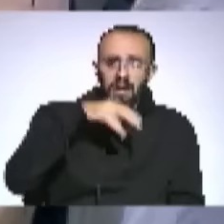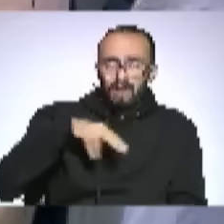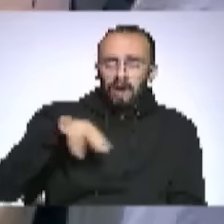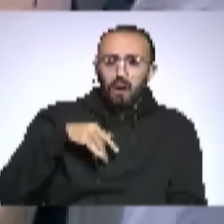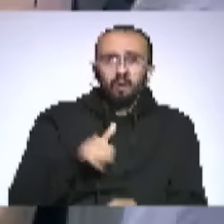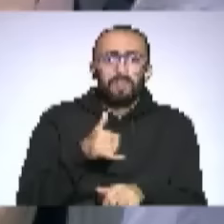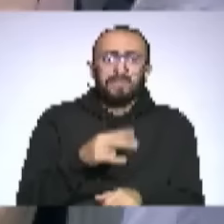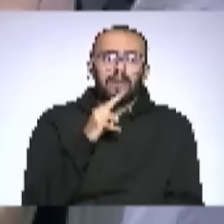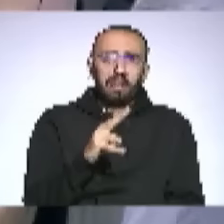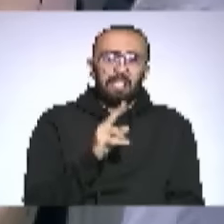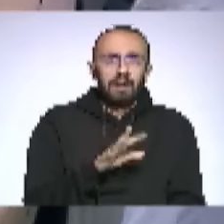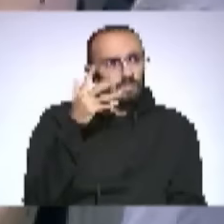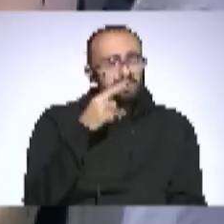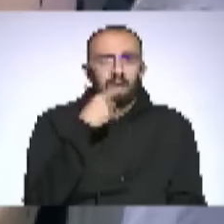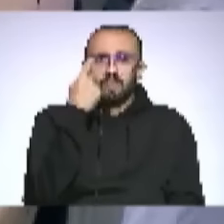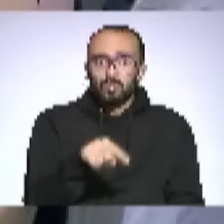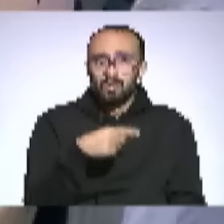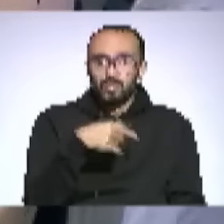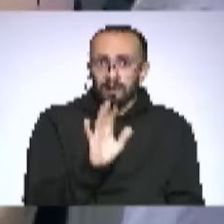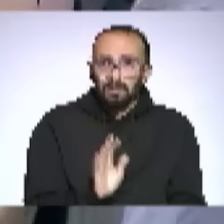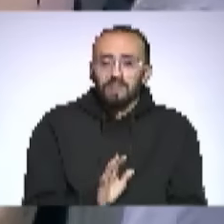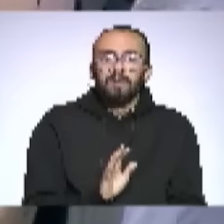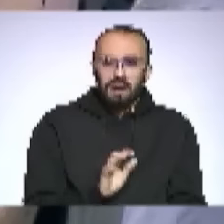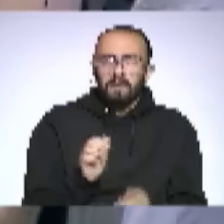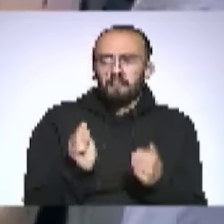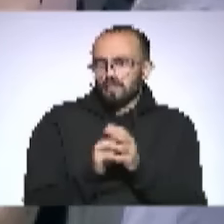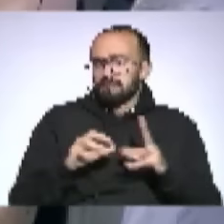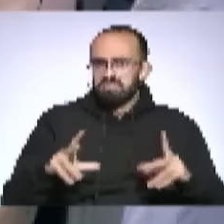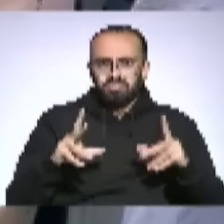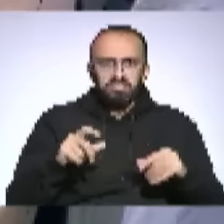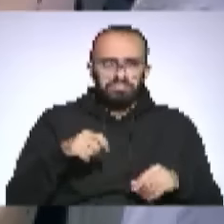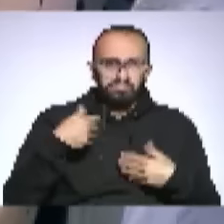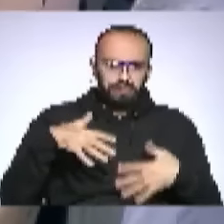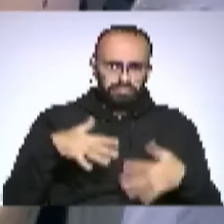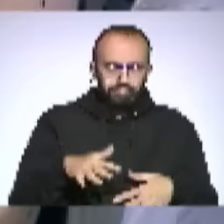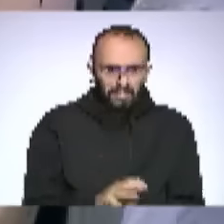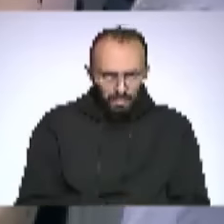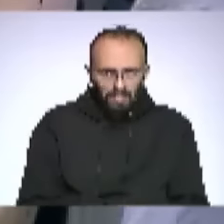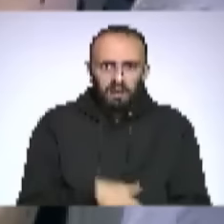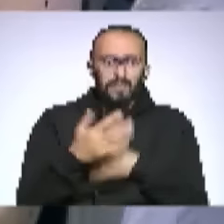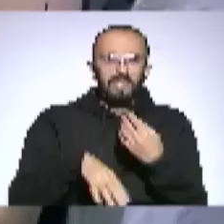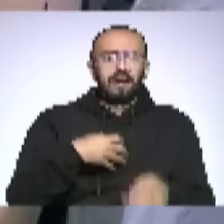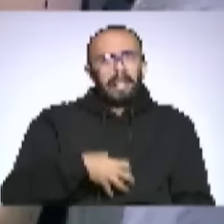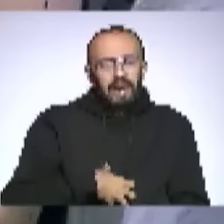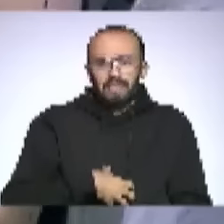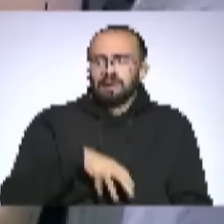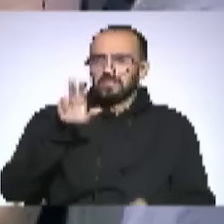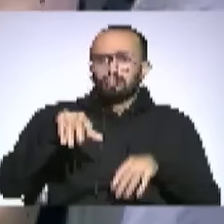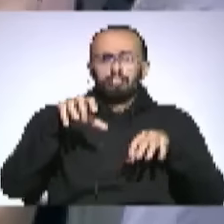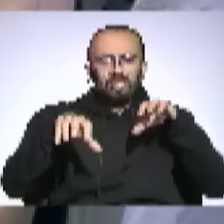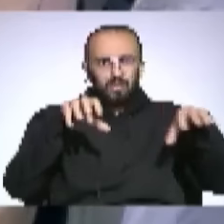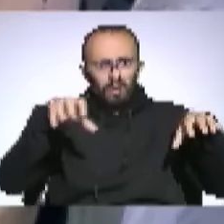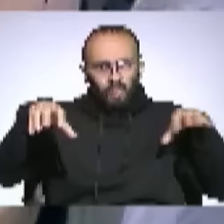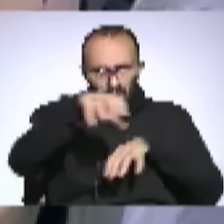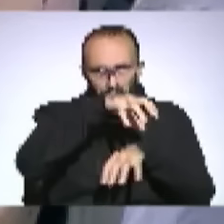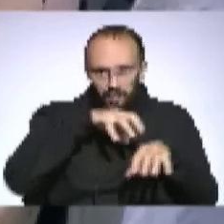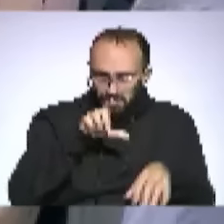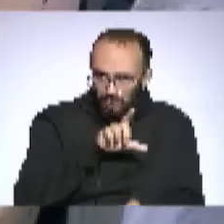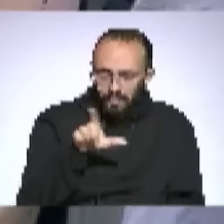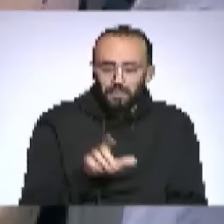سنه ونص طبعا تجهيزات الشقه بتاخد فلوس كتير جدا وبعدين بعد كده مثلا بنشتري الاجهزه او الغرف او كده